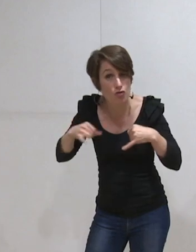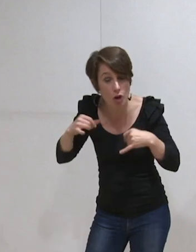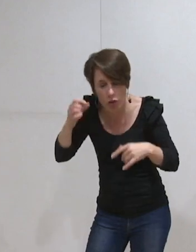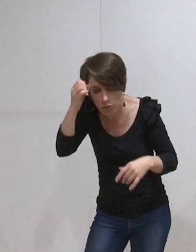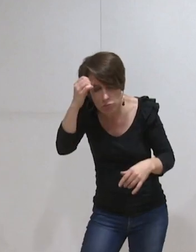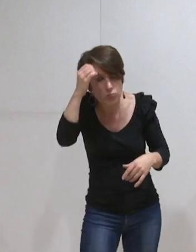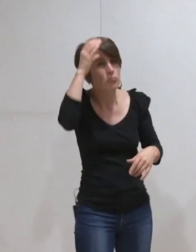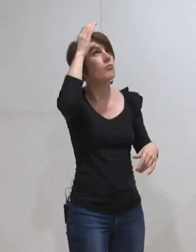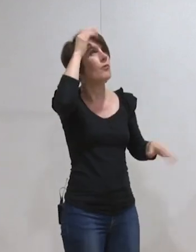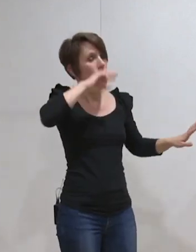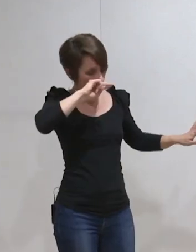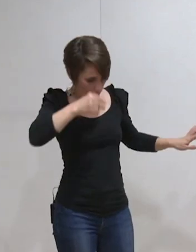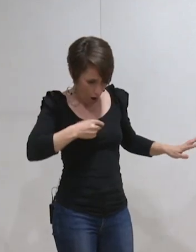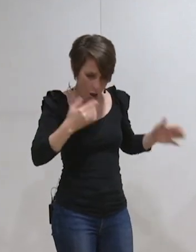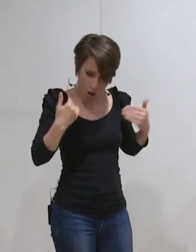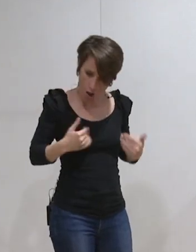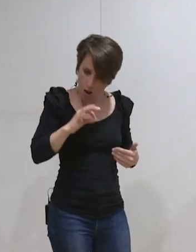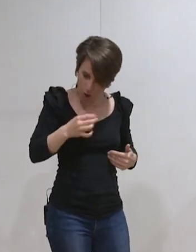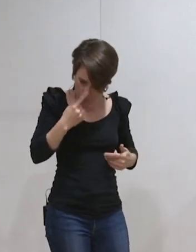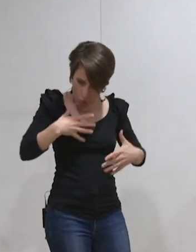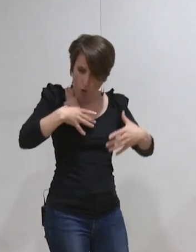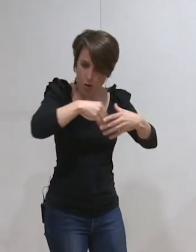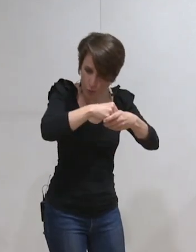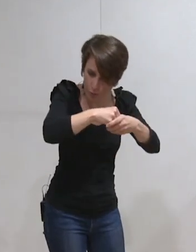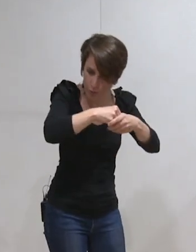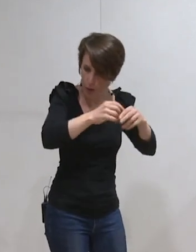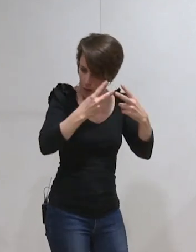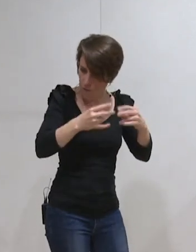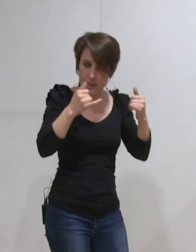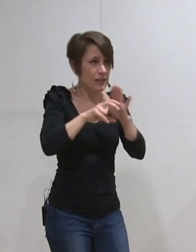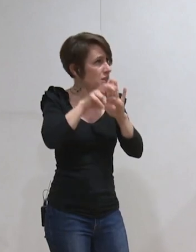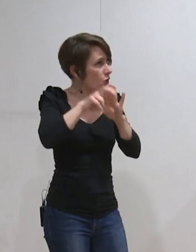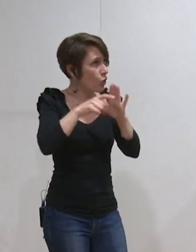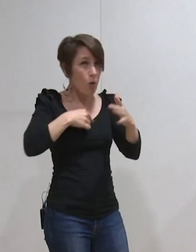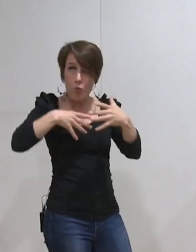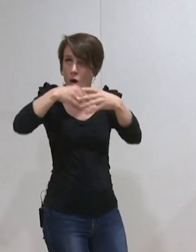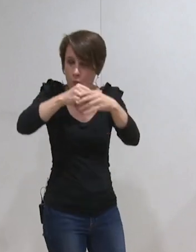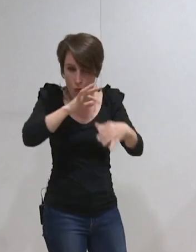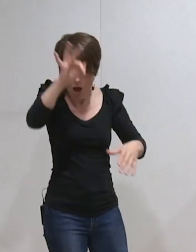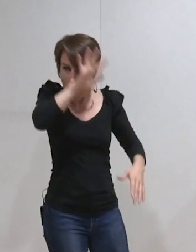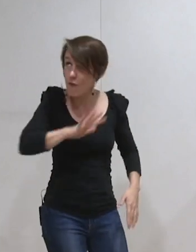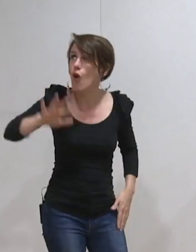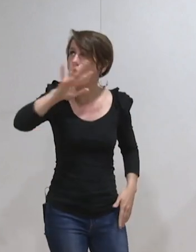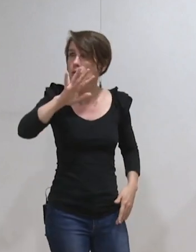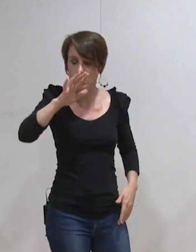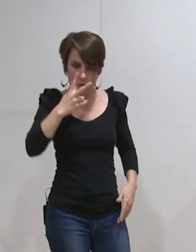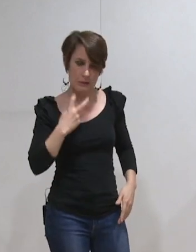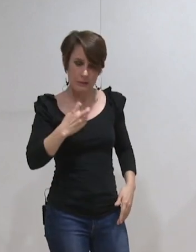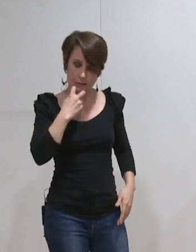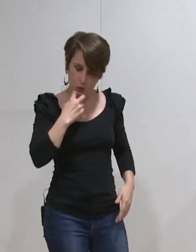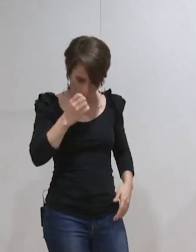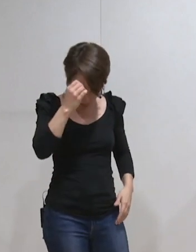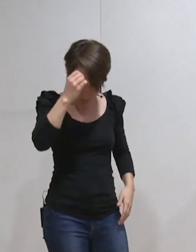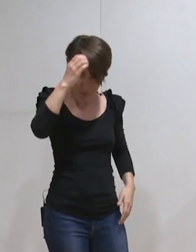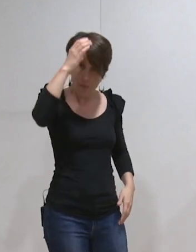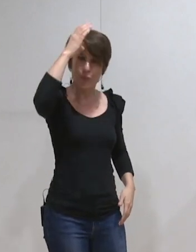dans l'appartenance à une collectivité qui s'appelle Grenoble qui s'appelle la France aussi et une collectivité qui partage des valeurs